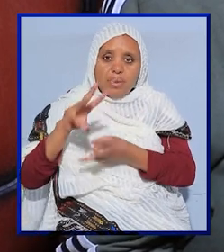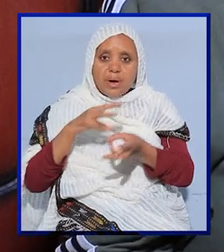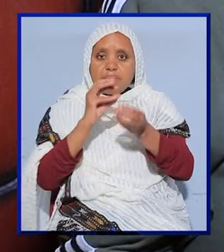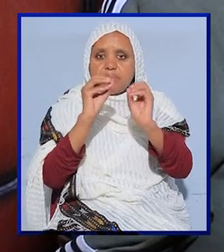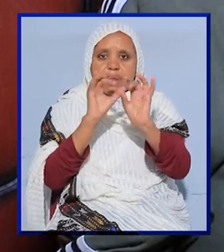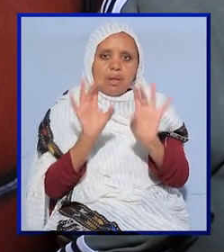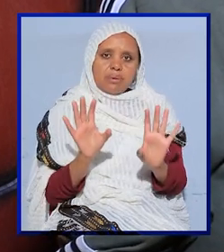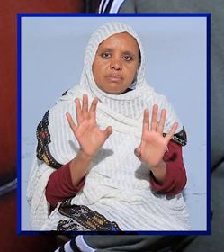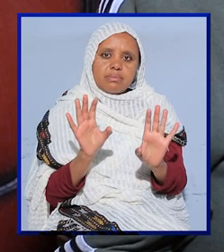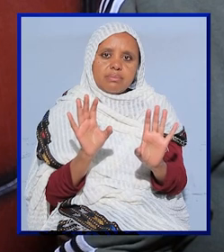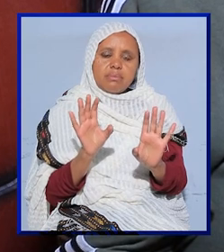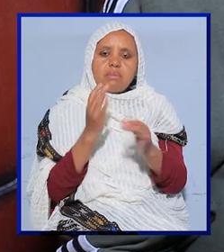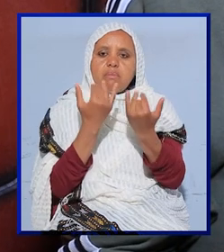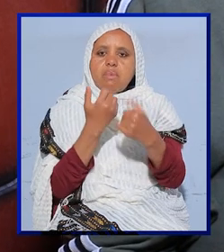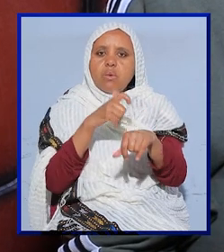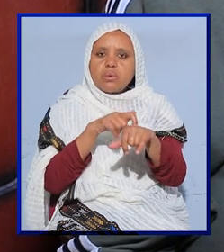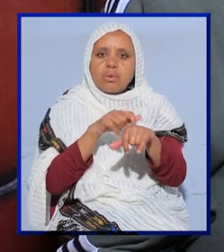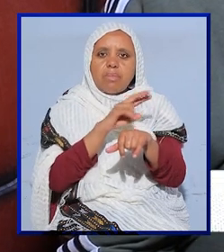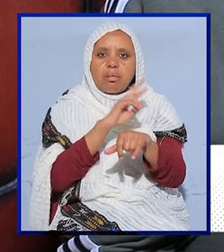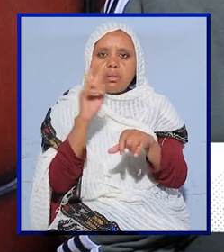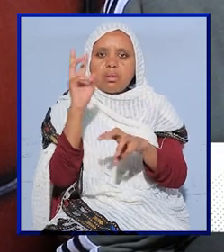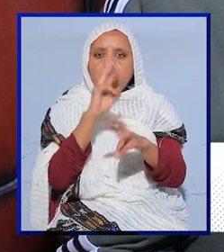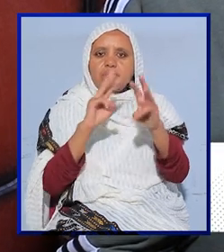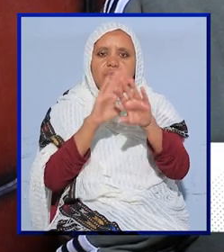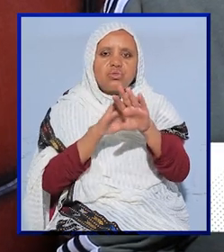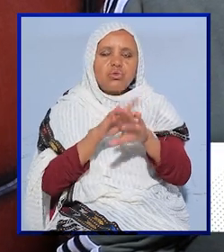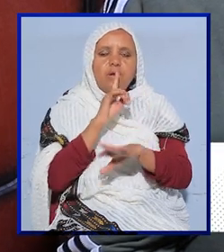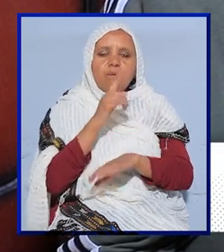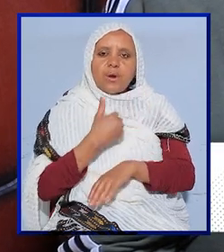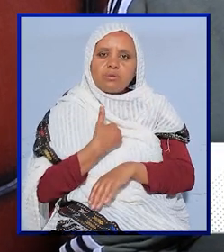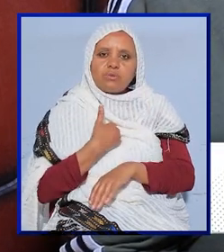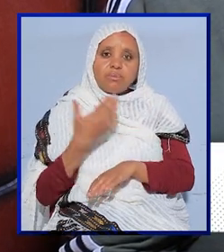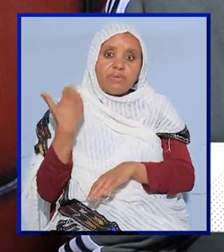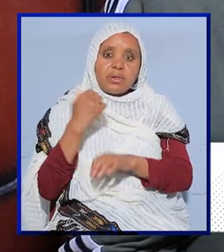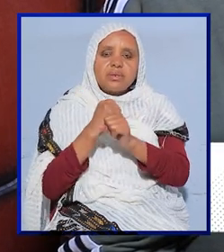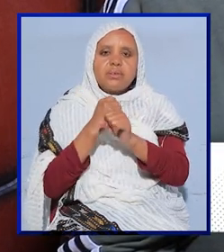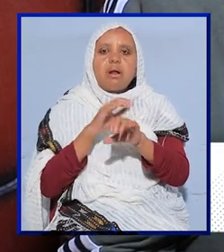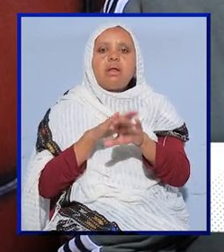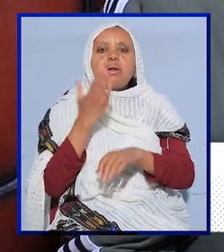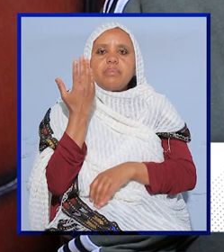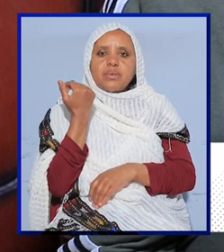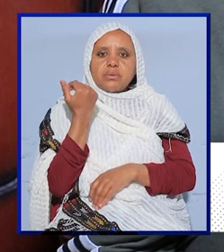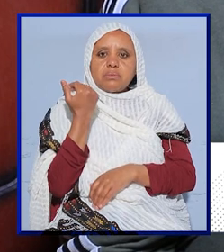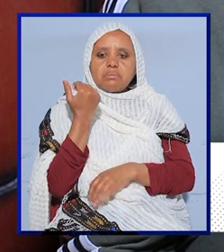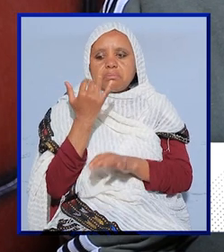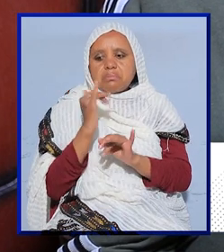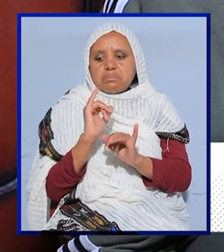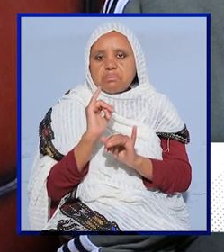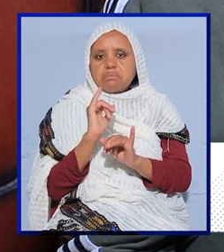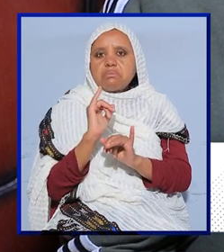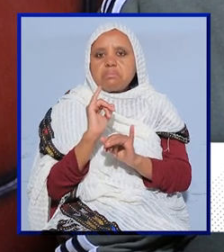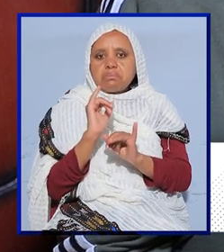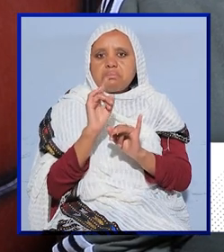የላት። በአሁን ጊዜ በጣም ችግር ላይ ናት ያለችው። በፊት ስራ ላይ ነበረች። እንደዚሁ እያመማት